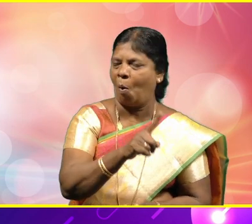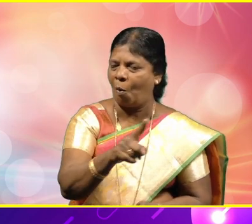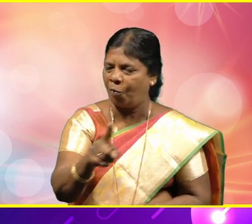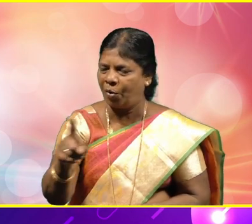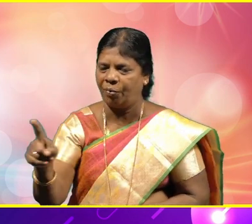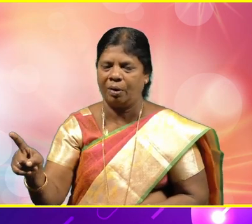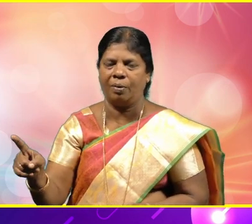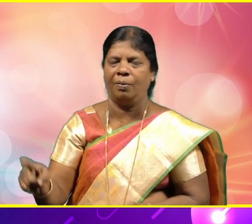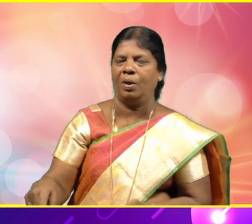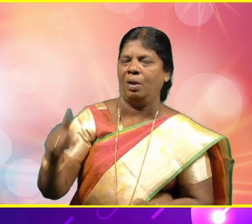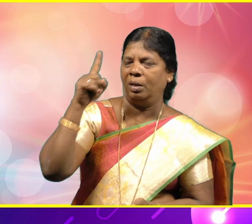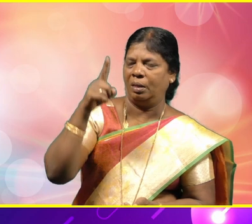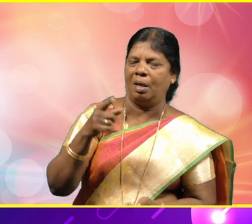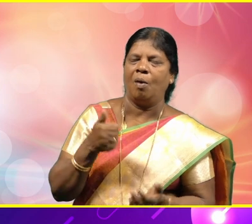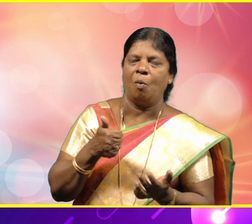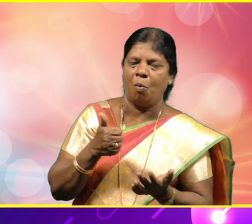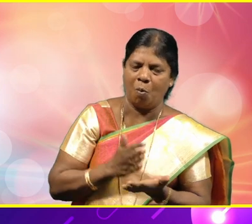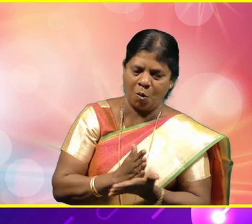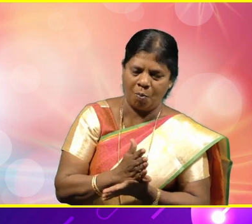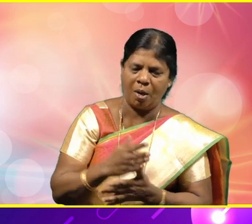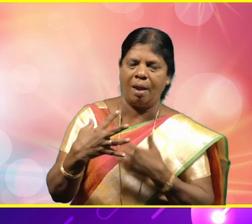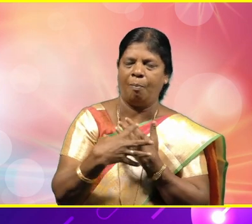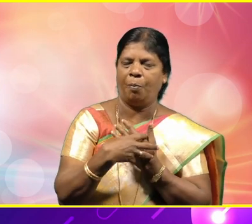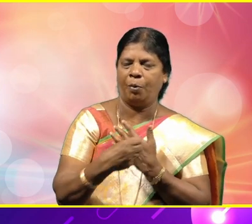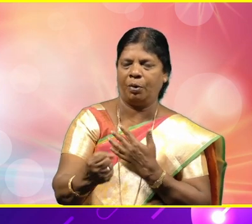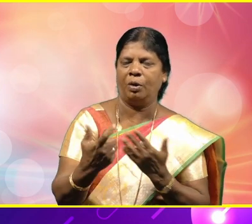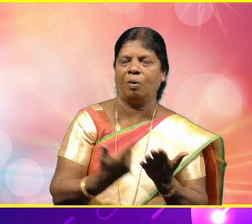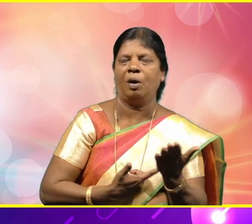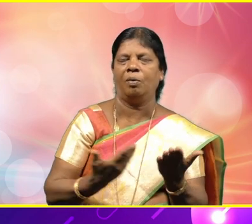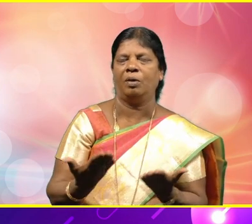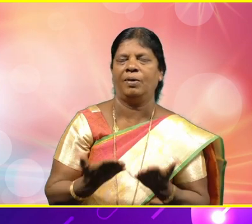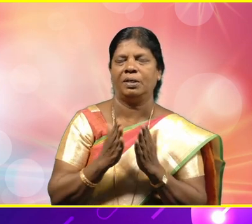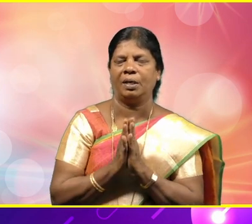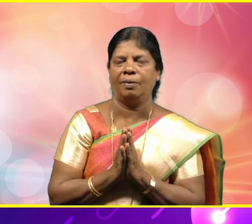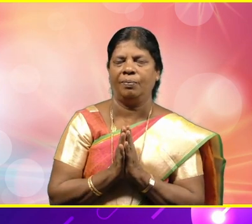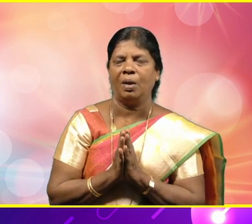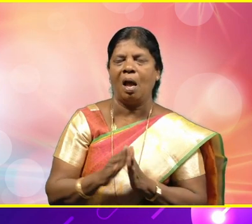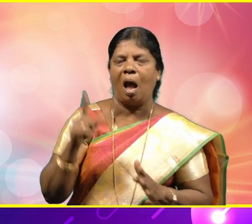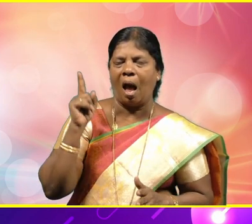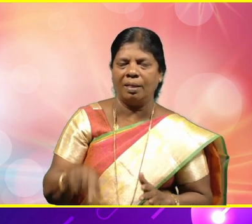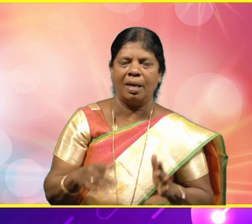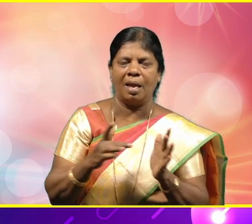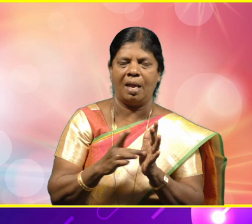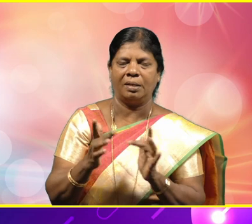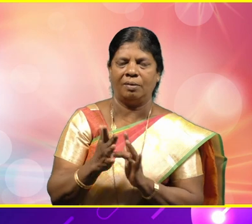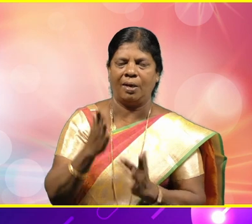ஒவ்வொருவருக்கும் இந்த உண்மையை புரிந்து கொள்ள அருள் செய்யும். அந்த இயேசு கிறிஸ்துவை